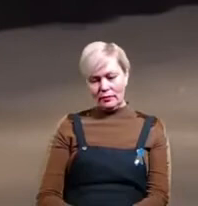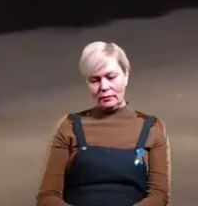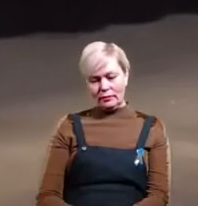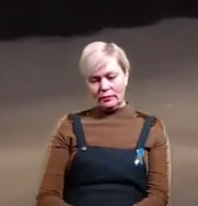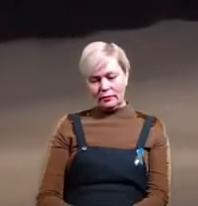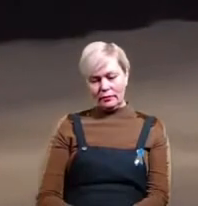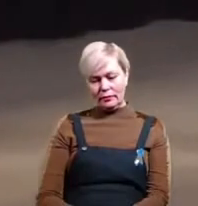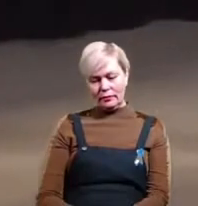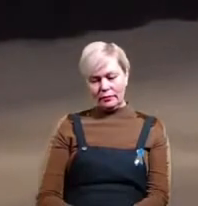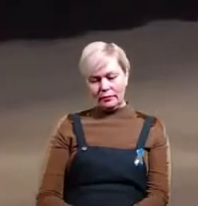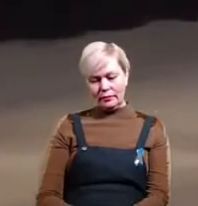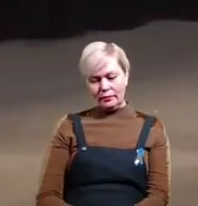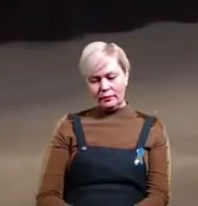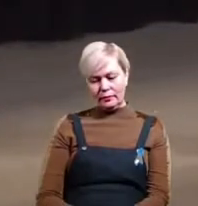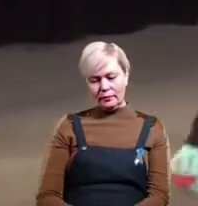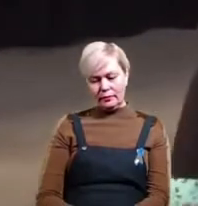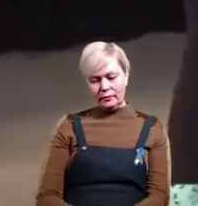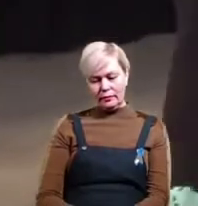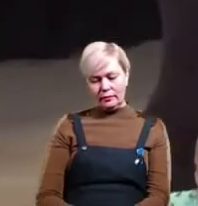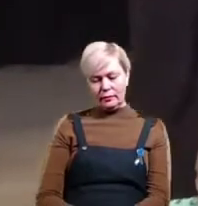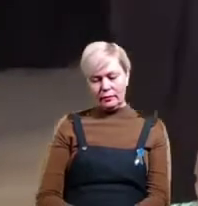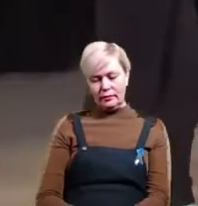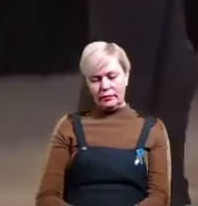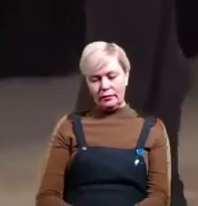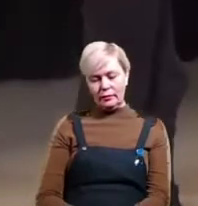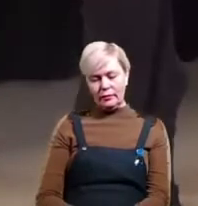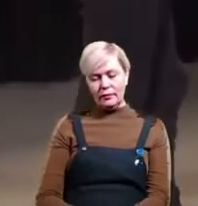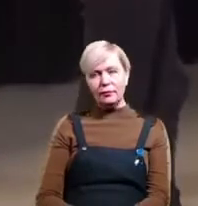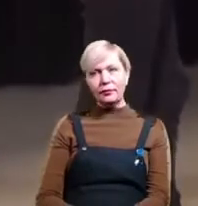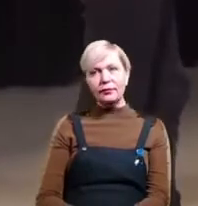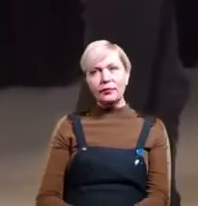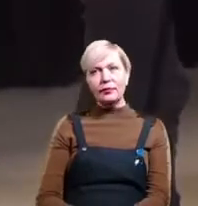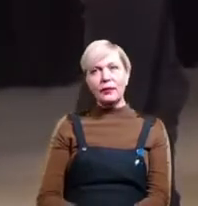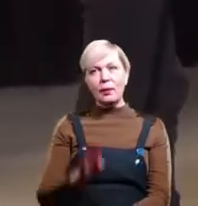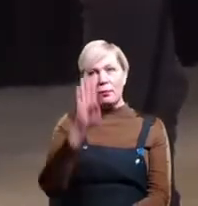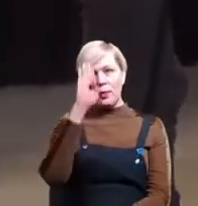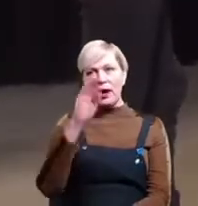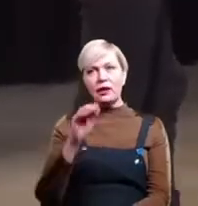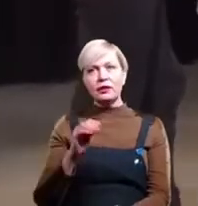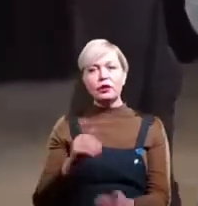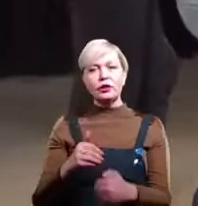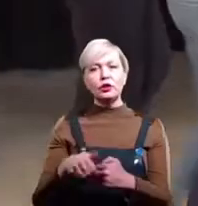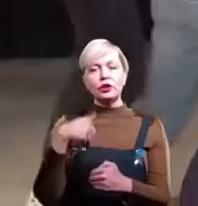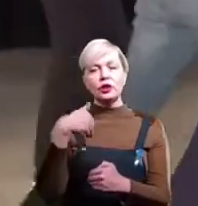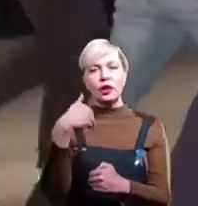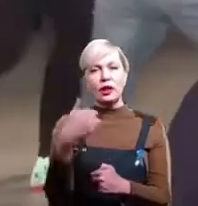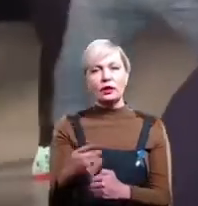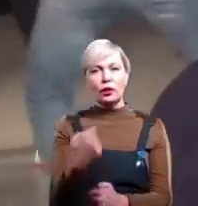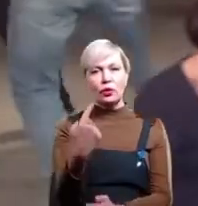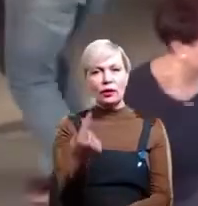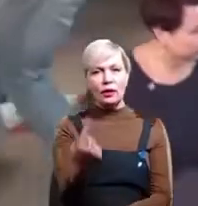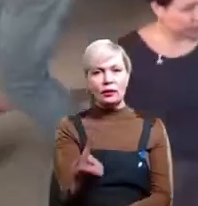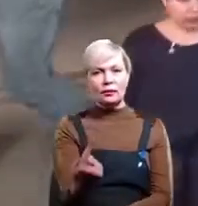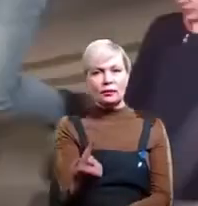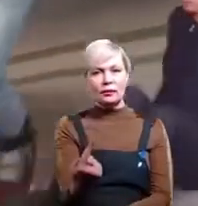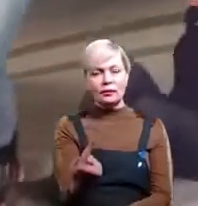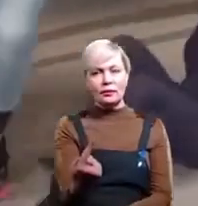И поднимаем. И девочек, парни, шаг ногой. Раз. И два.